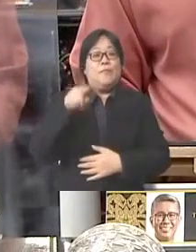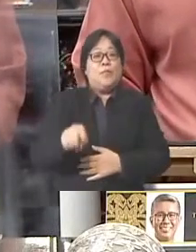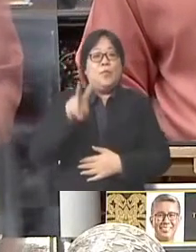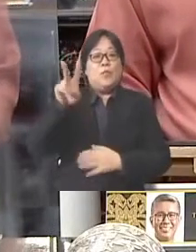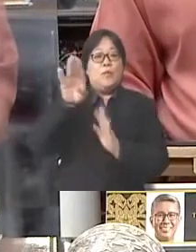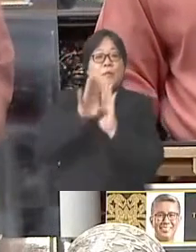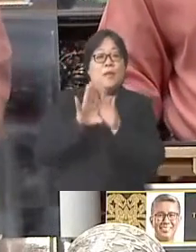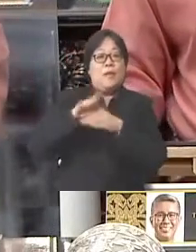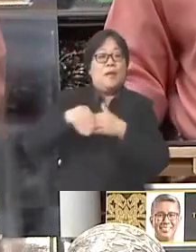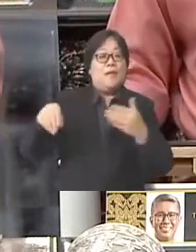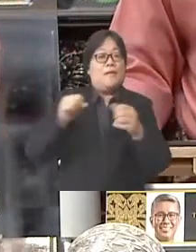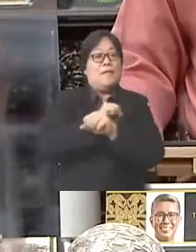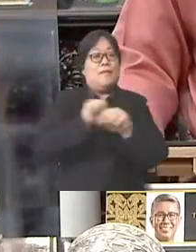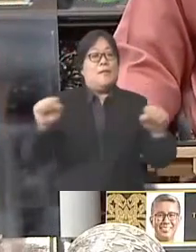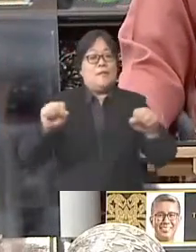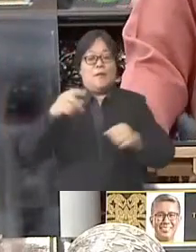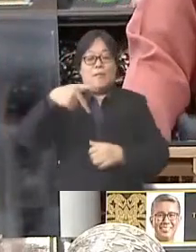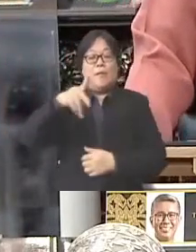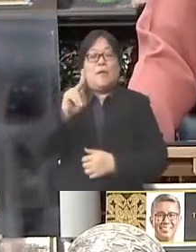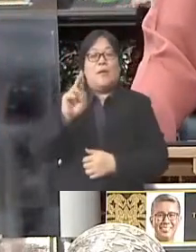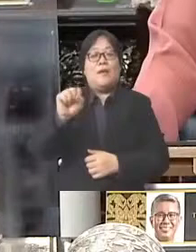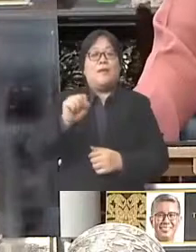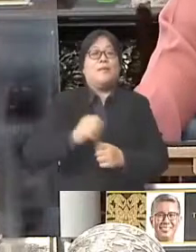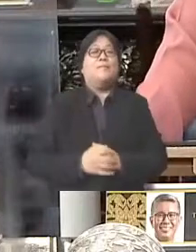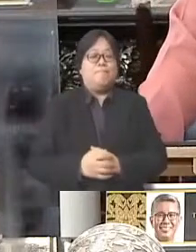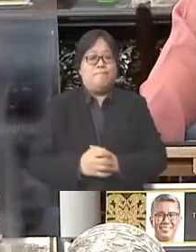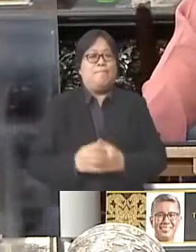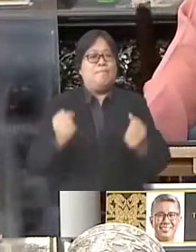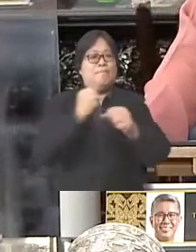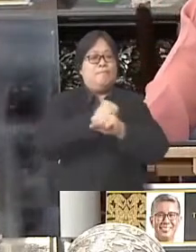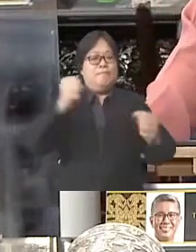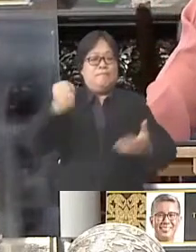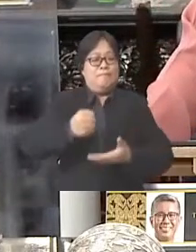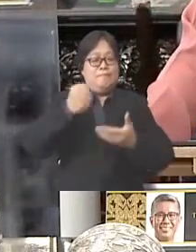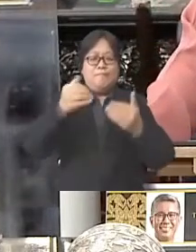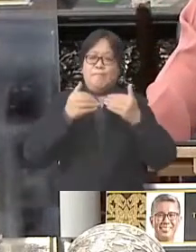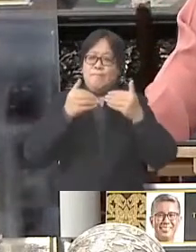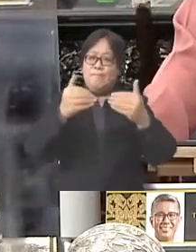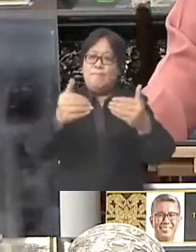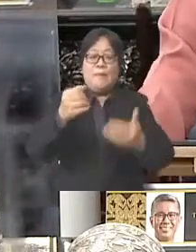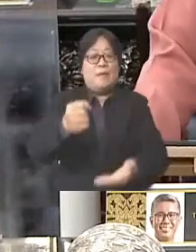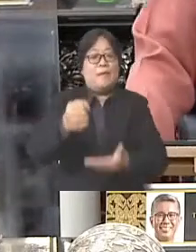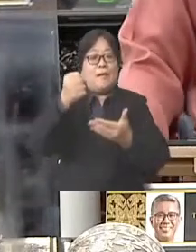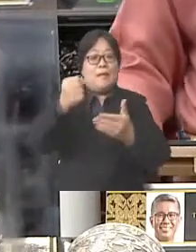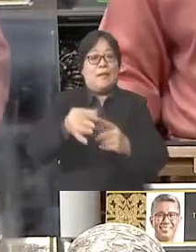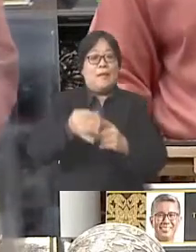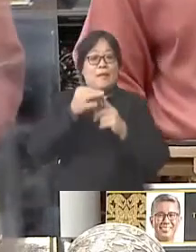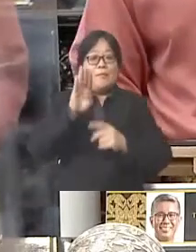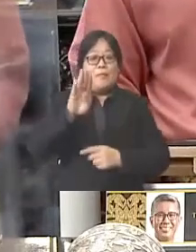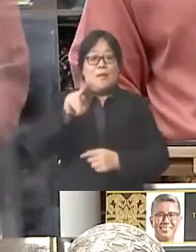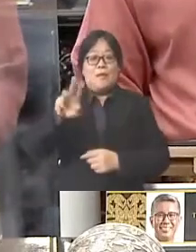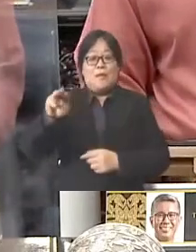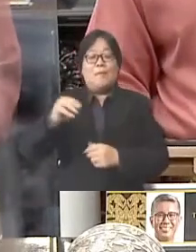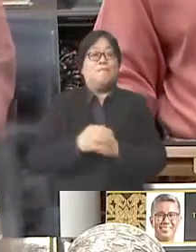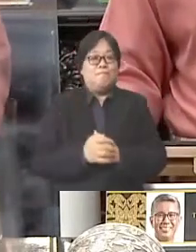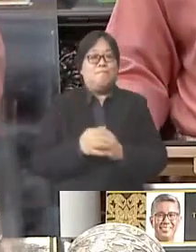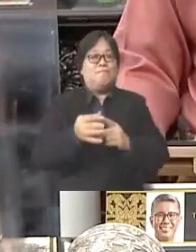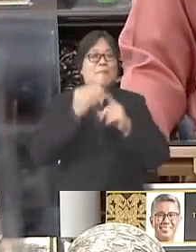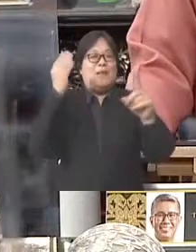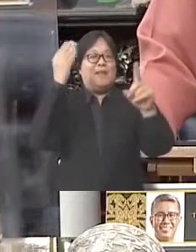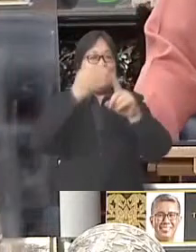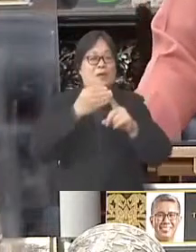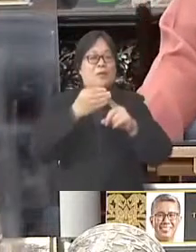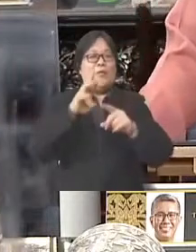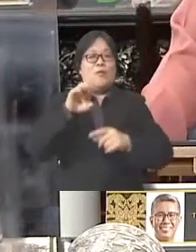pura2 Bile dana tersedia untuk fix untuk kesediaan dana yang perusahaan Danau has been named utamanya